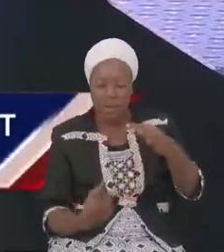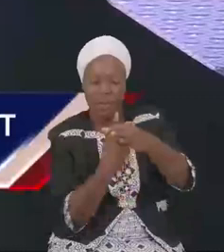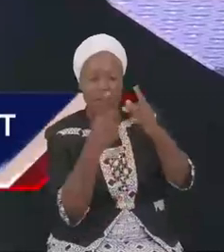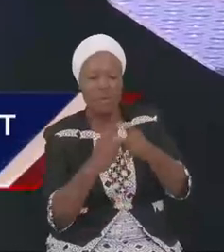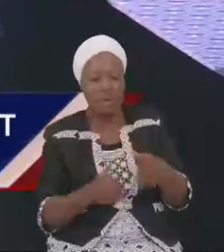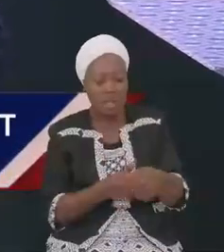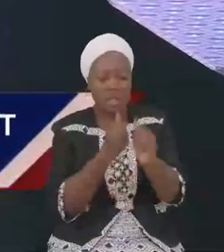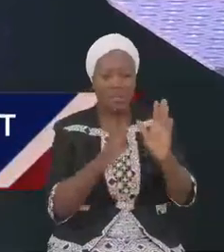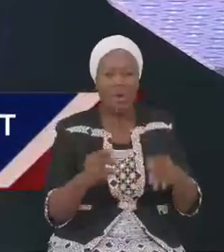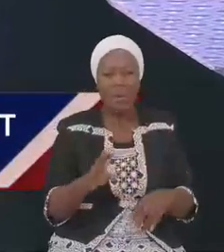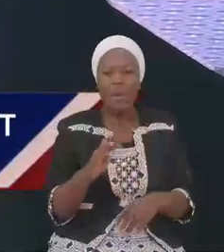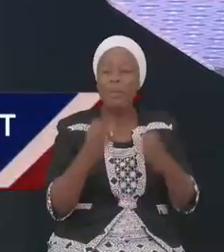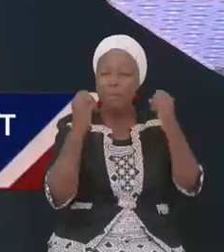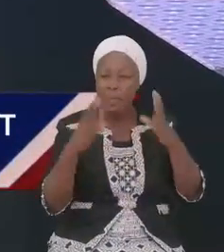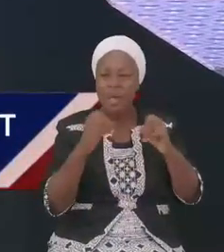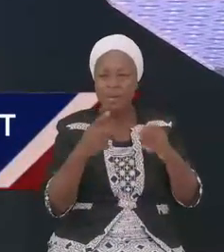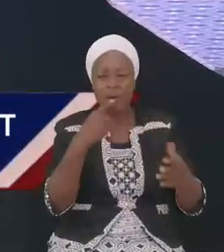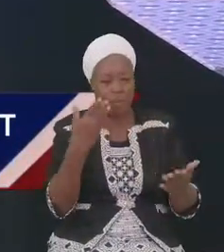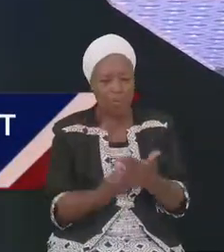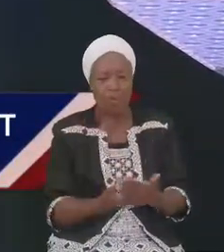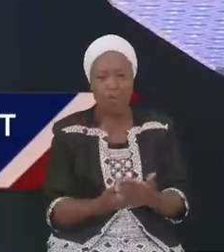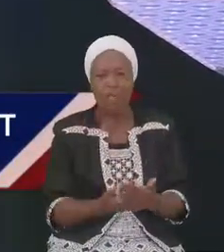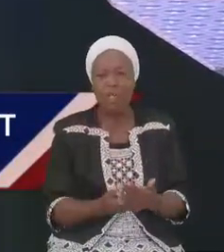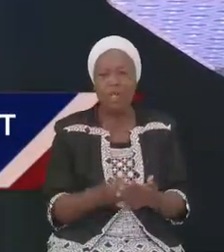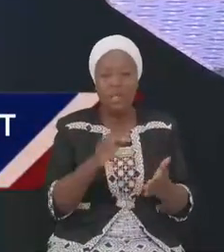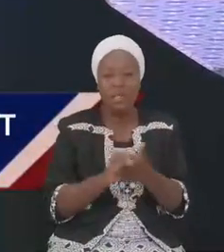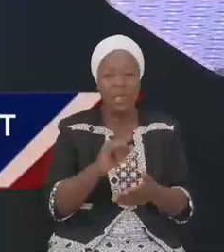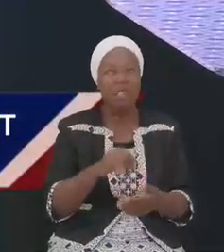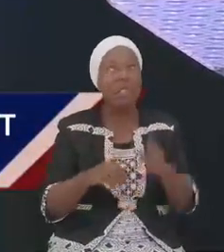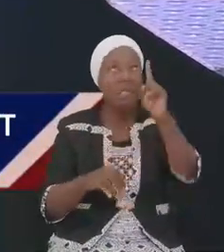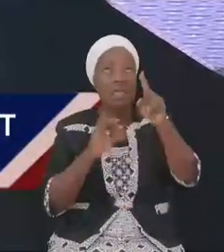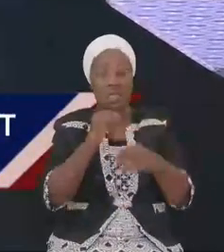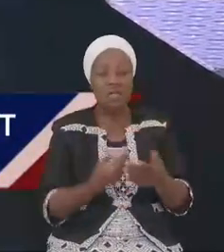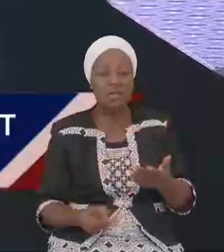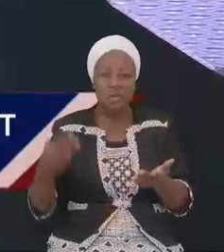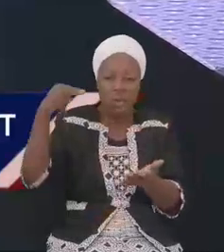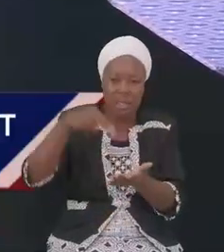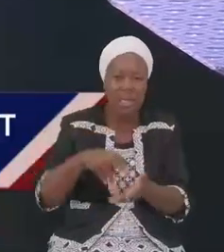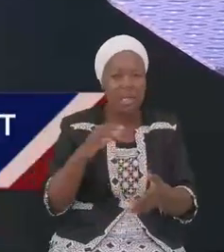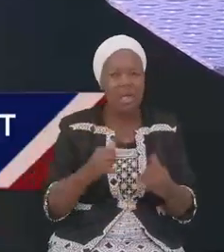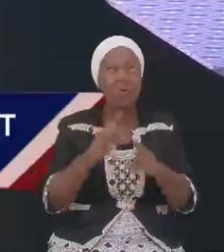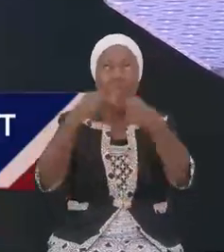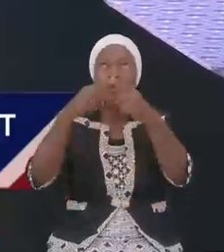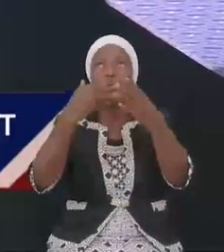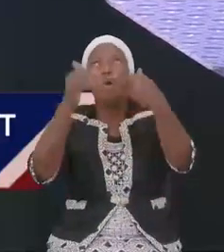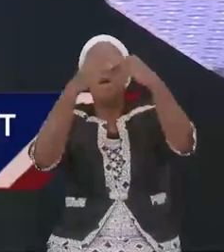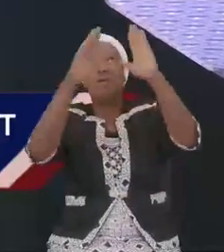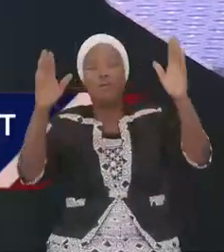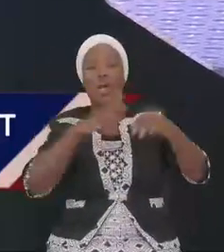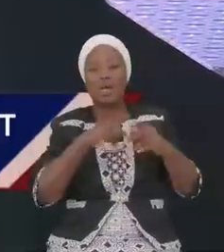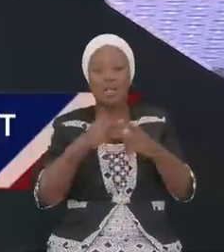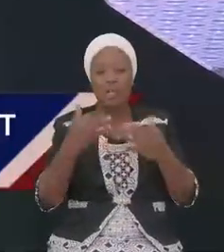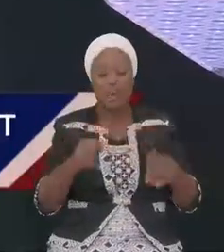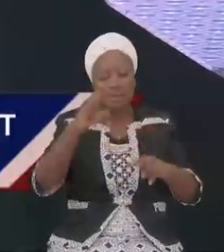des preuves ineffables, qu'il est ressuscité. Et maintenant, il est monté au ciel. Alors, il est maintenant assis